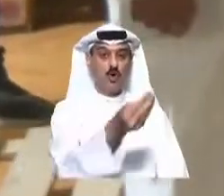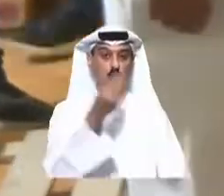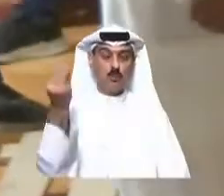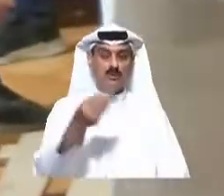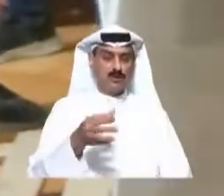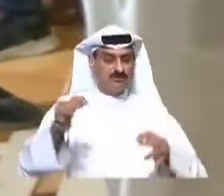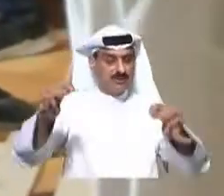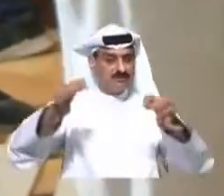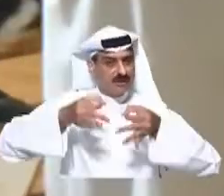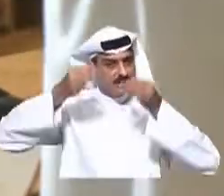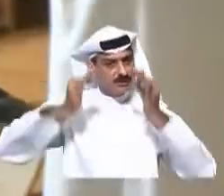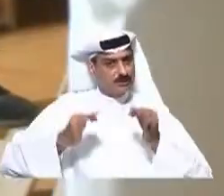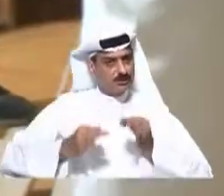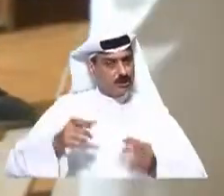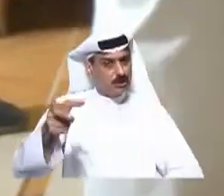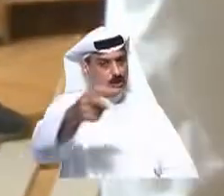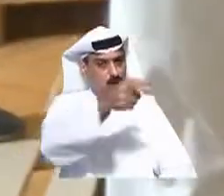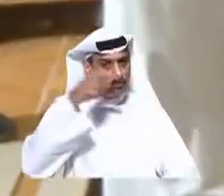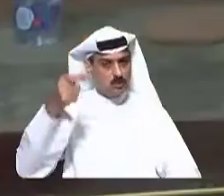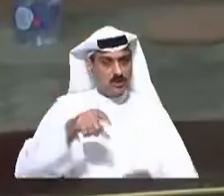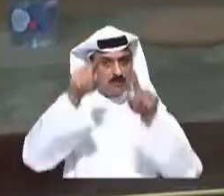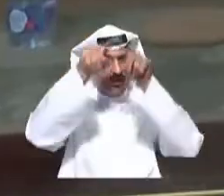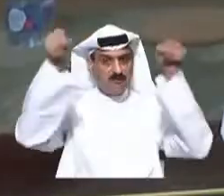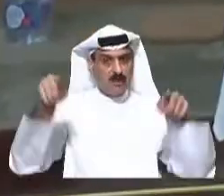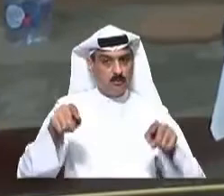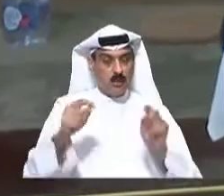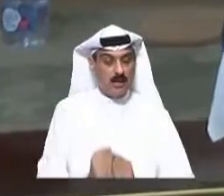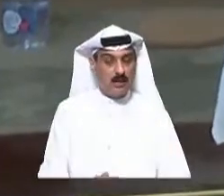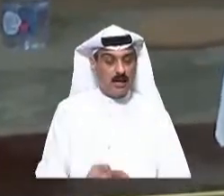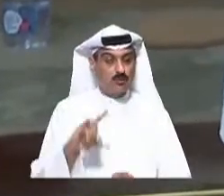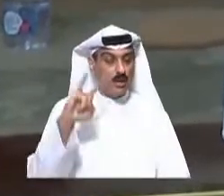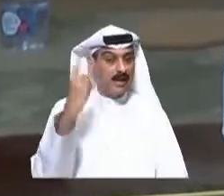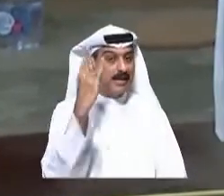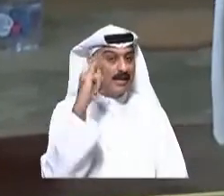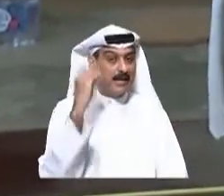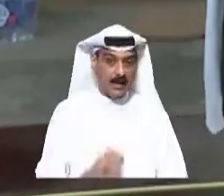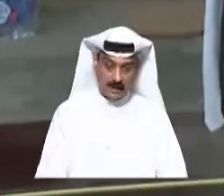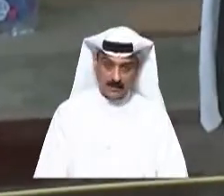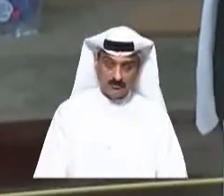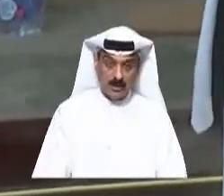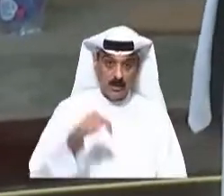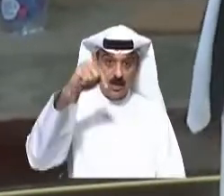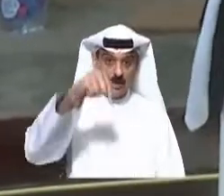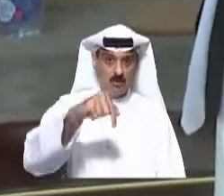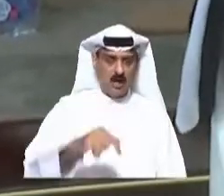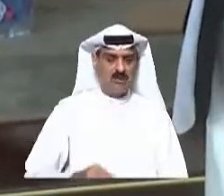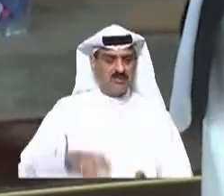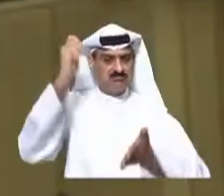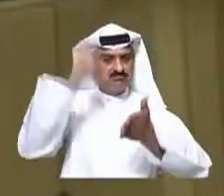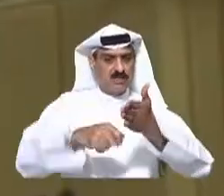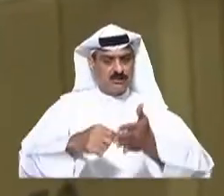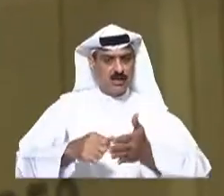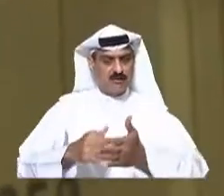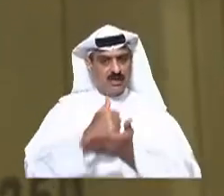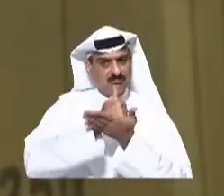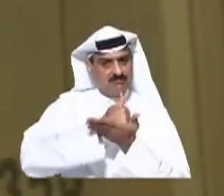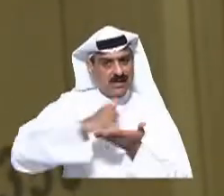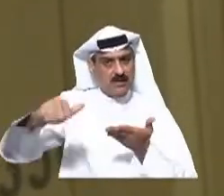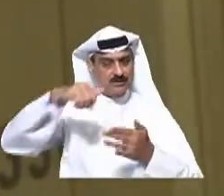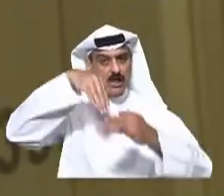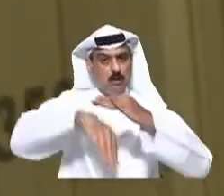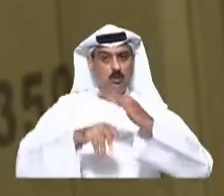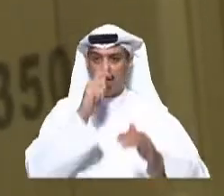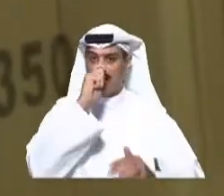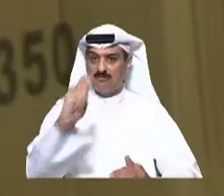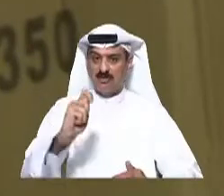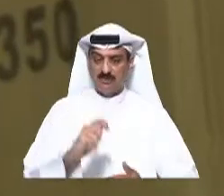التدقيق والمتابعة للمحلات والإعلانات، وفعلوا إجراءاتهم الرادعة من أجل القضاء على السراديب